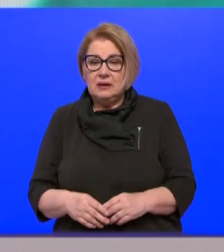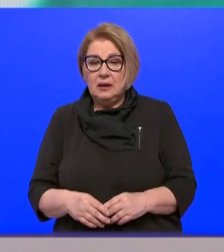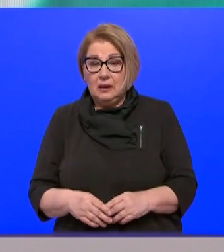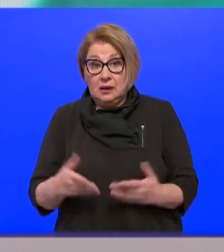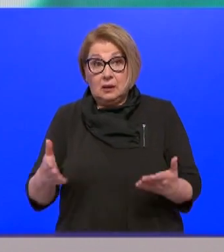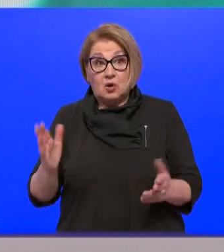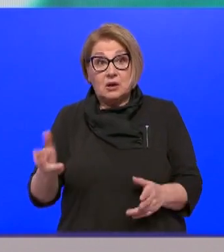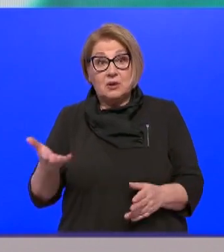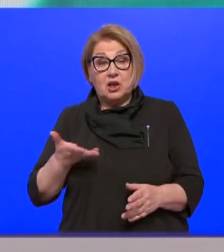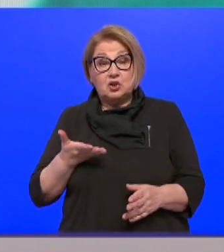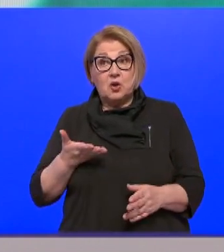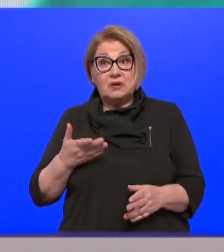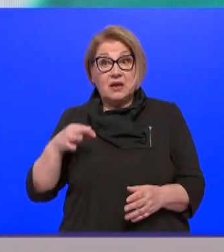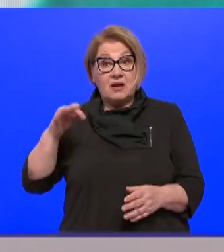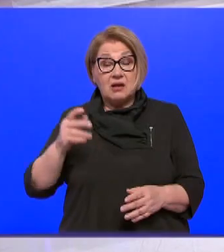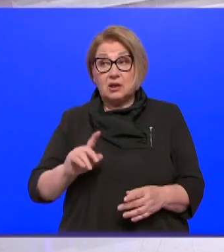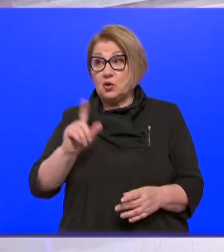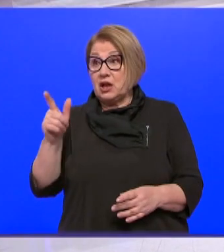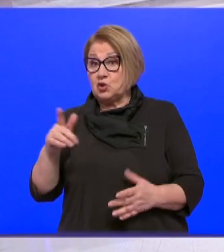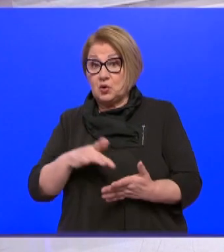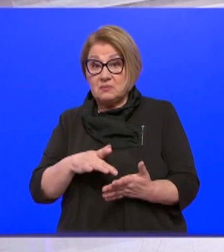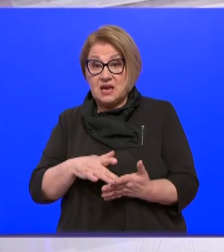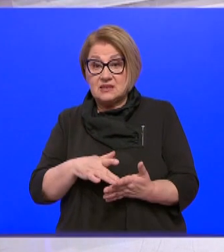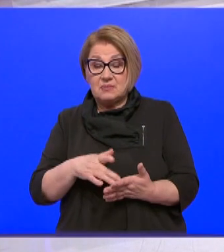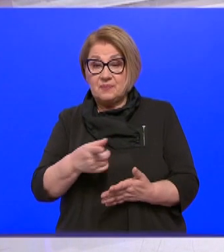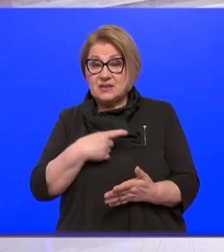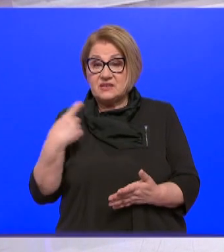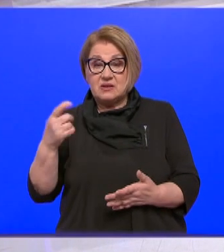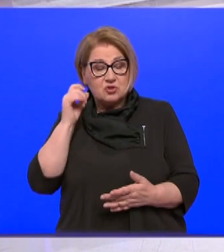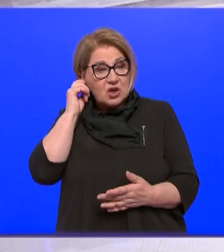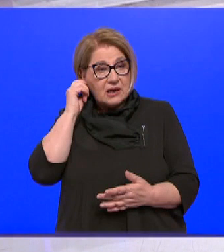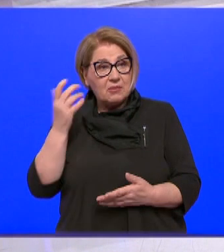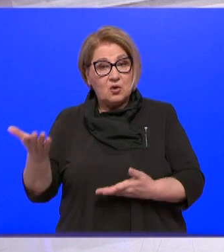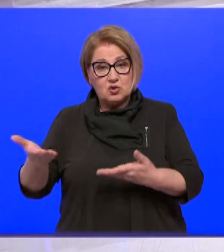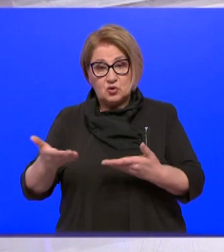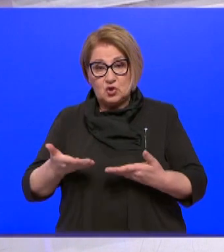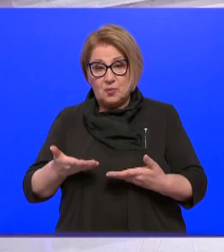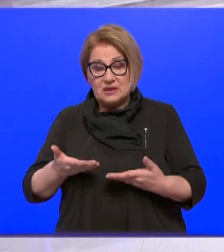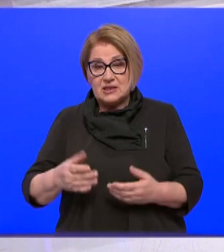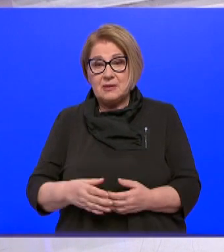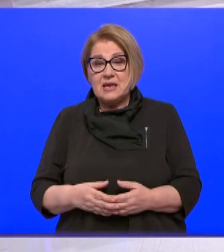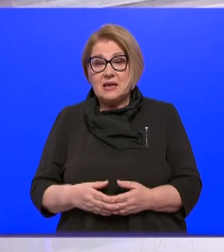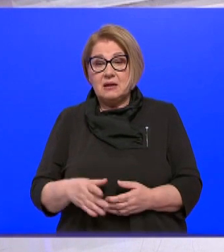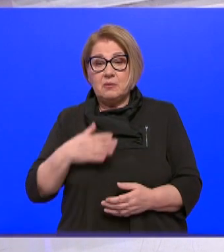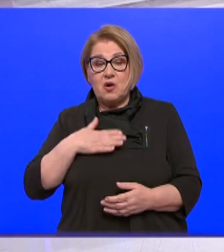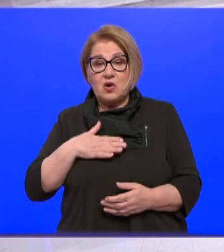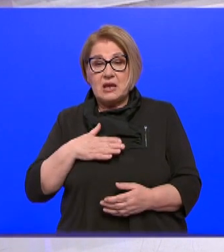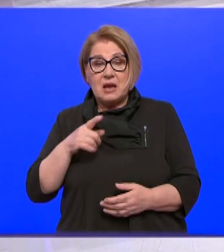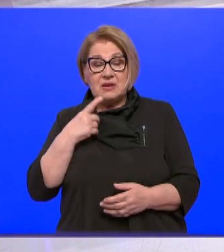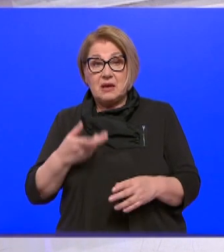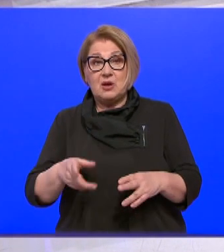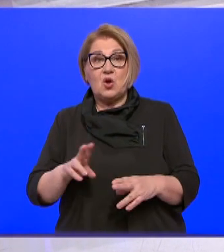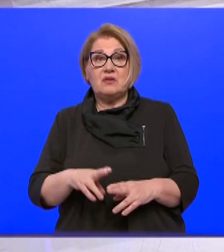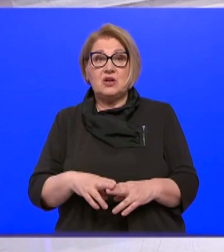stvari mogle dobiti nagradu. I to je upravo ono što svim nama ženama, dobitnicama, ali ja bih čak voljela da je tu bilo puno